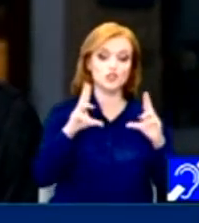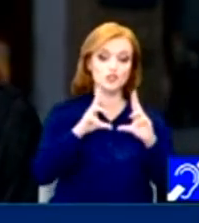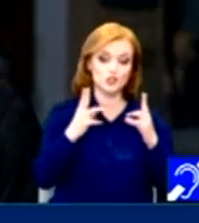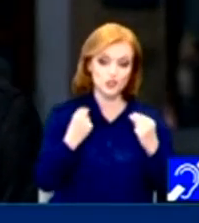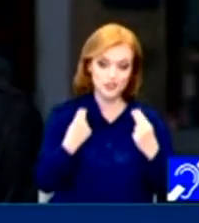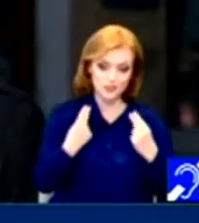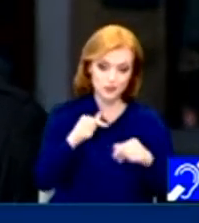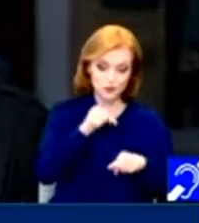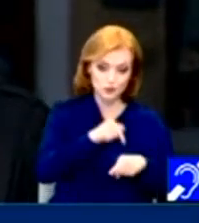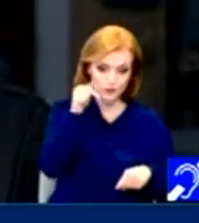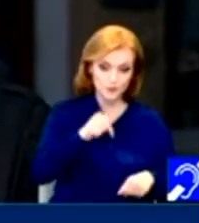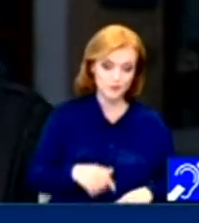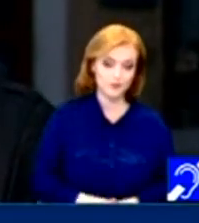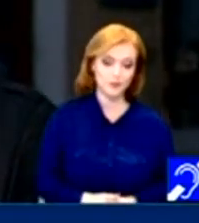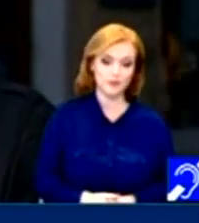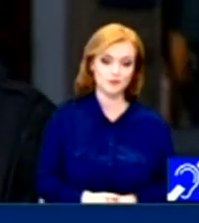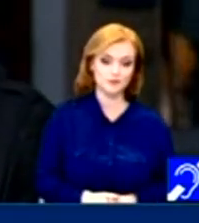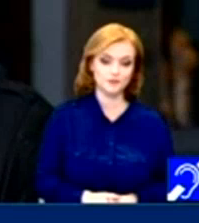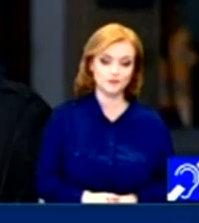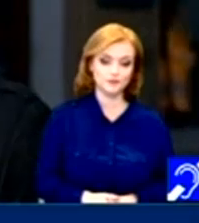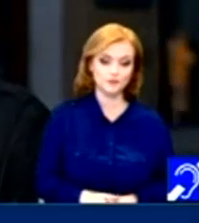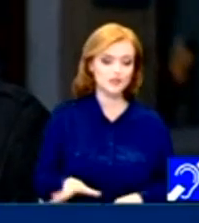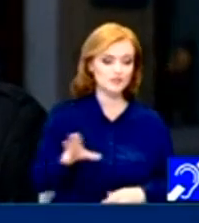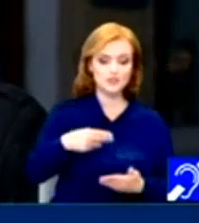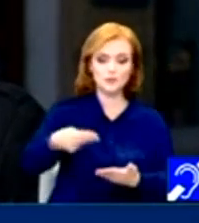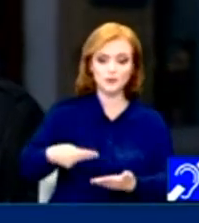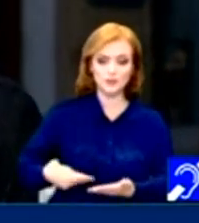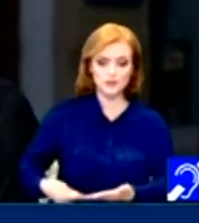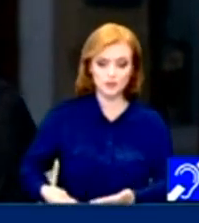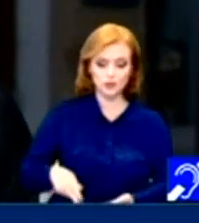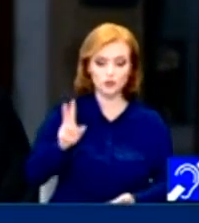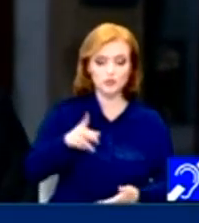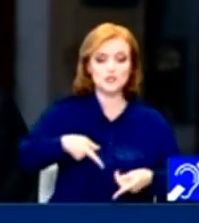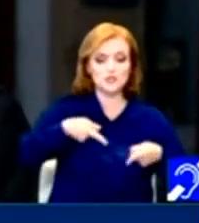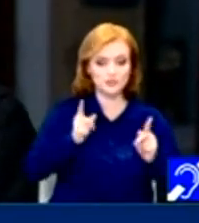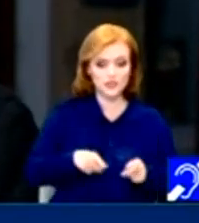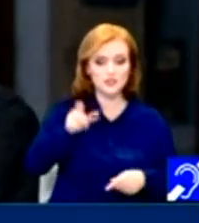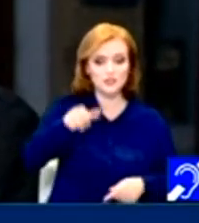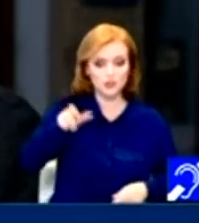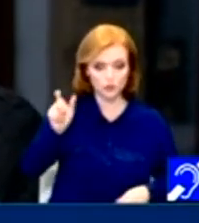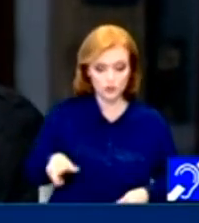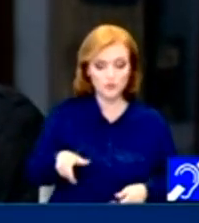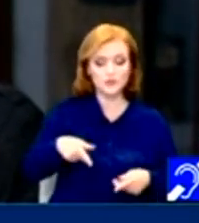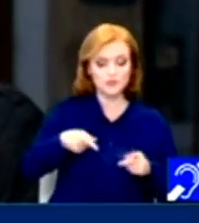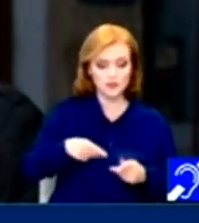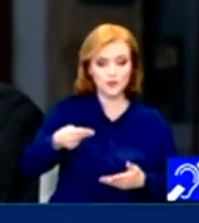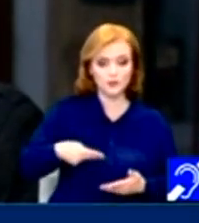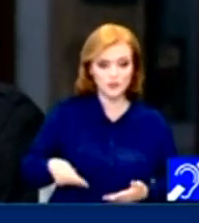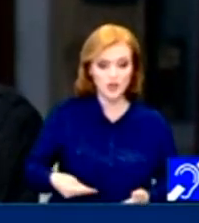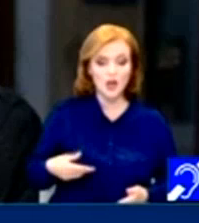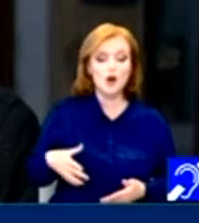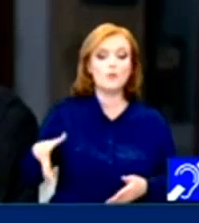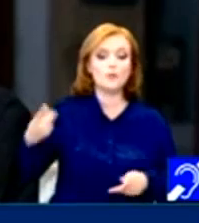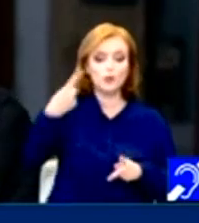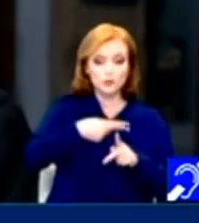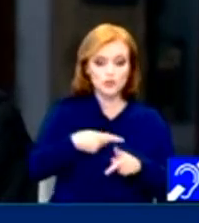demonstrat fiecare semnătură din cele 797 de semnături că sunt oameni reali, inclusiv și ieri, prin faptul că am dus copii de pe buletinele oamenilor